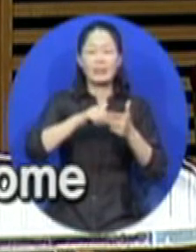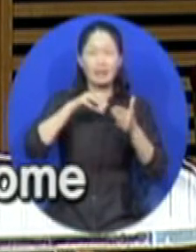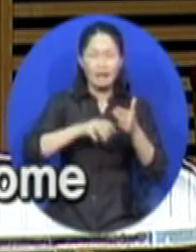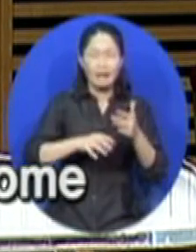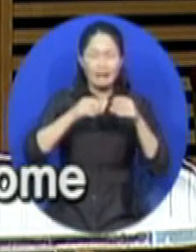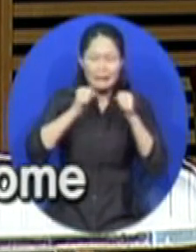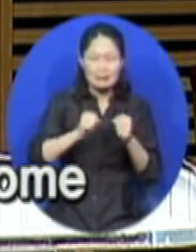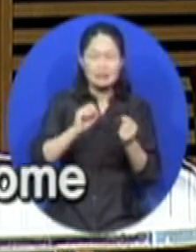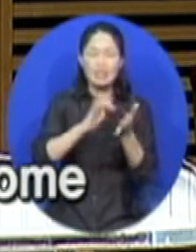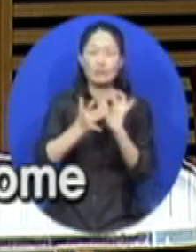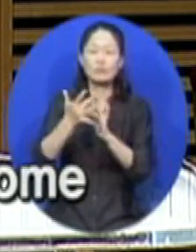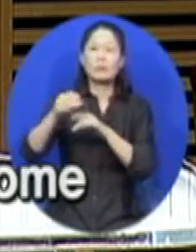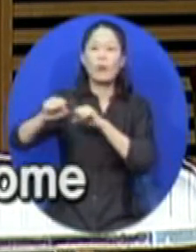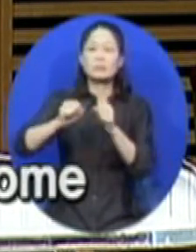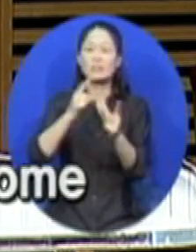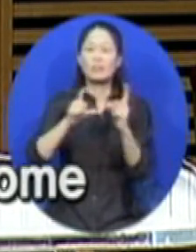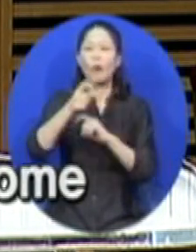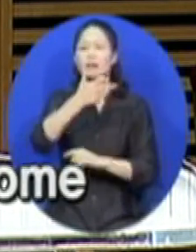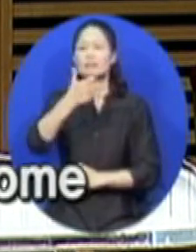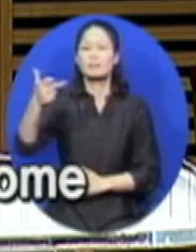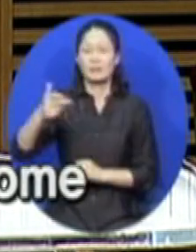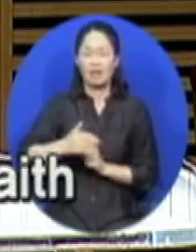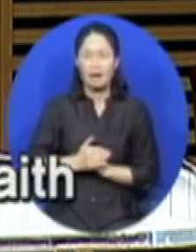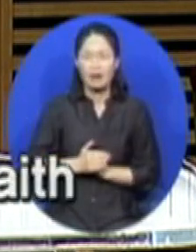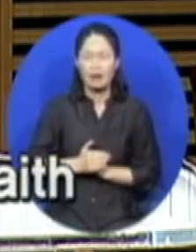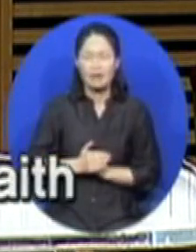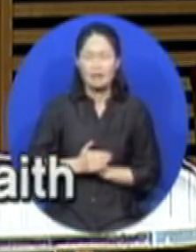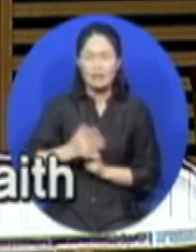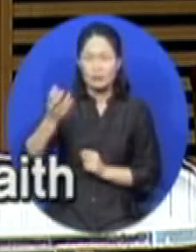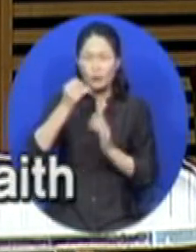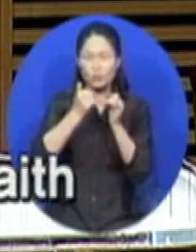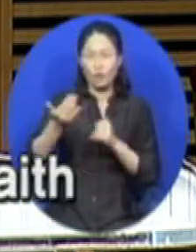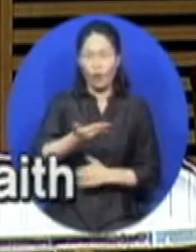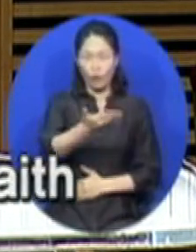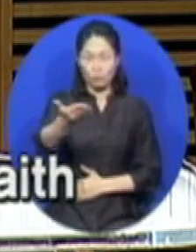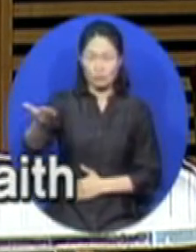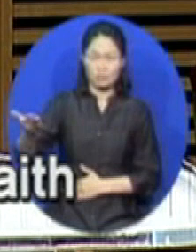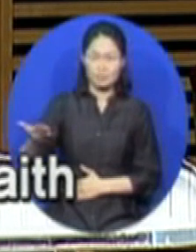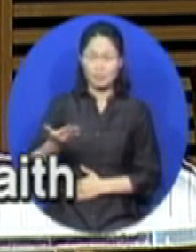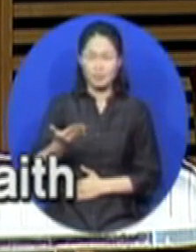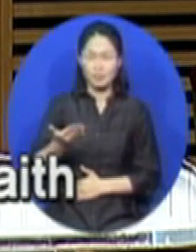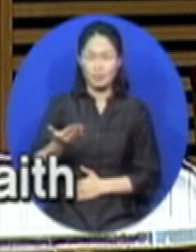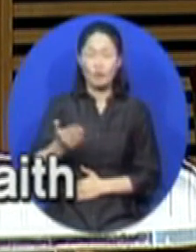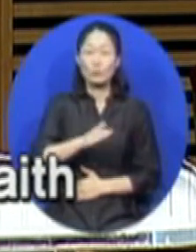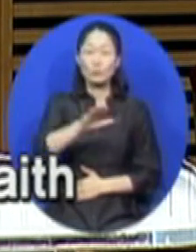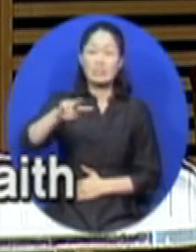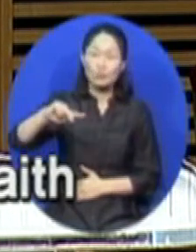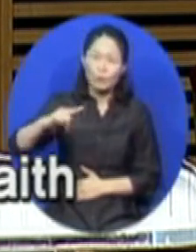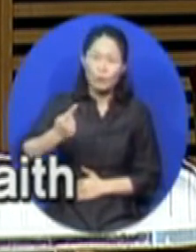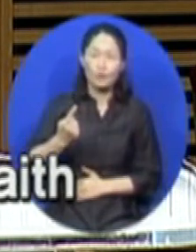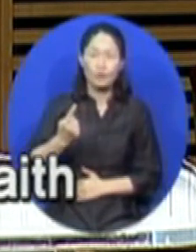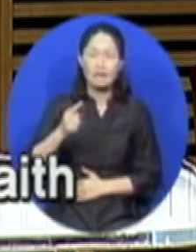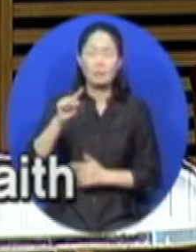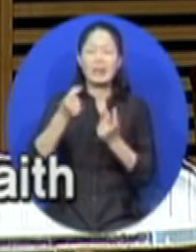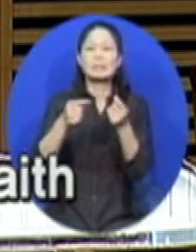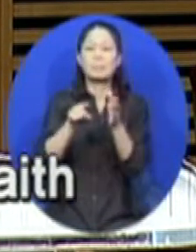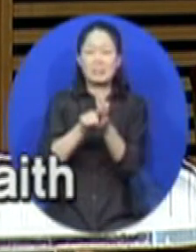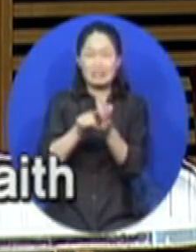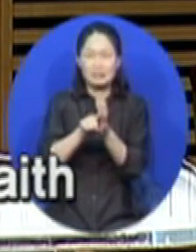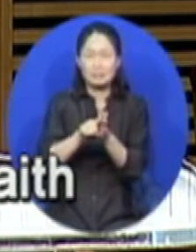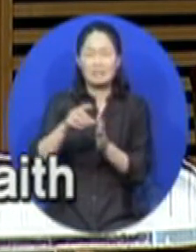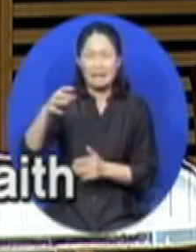역사는 그보다 훨씬 더 크잖아요 성도 여러분 우리도 이런 믿음